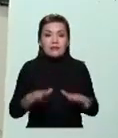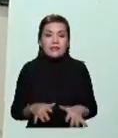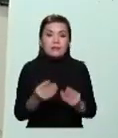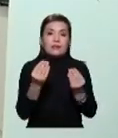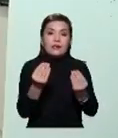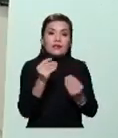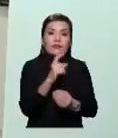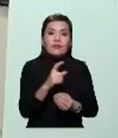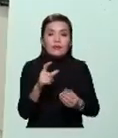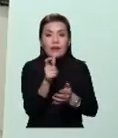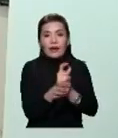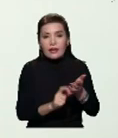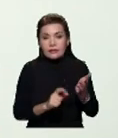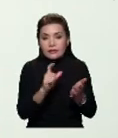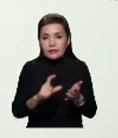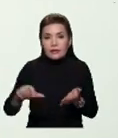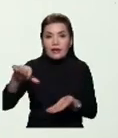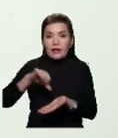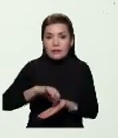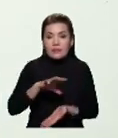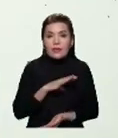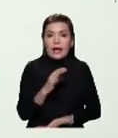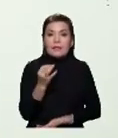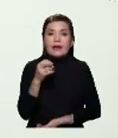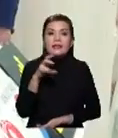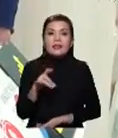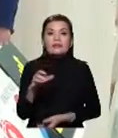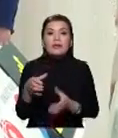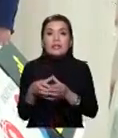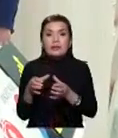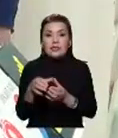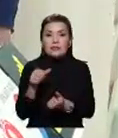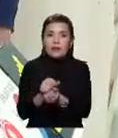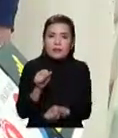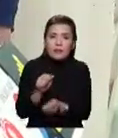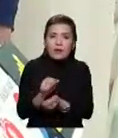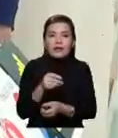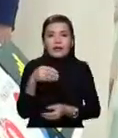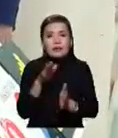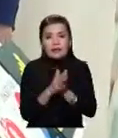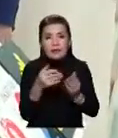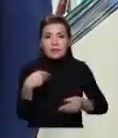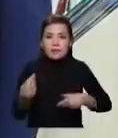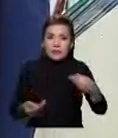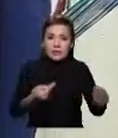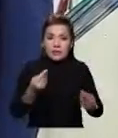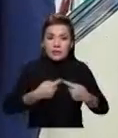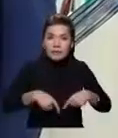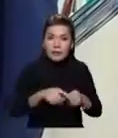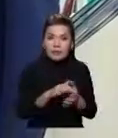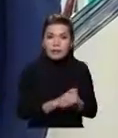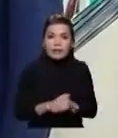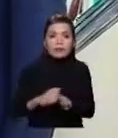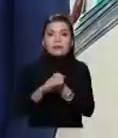қауым өкілдері ақын жазушылар қатысты. Ал аманат партиясы мен баспагерлер және кітап таратушылар қауымдастығымен өзара ынтымақтастық